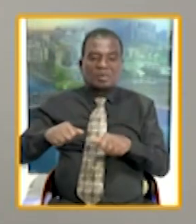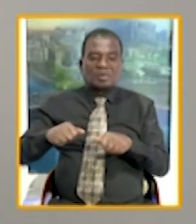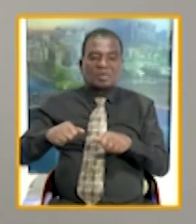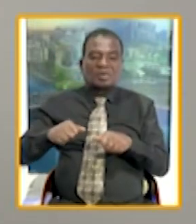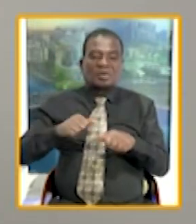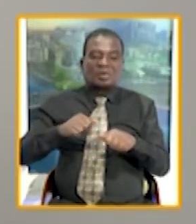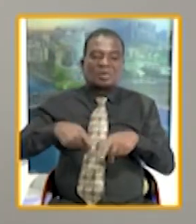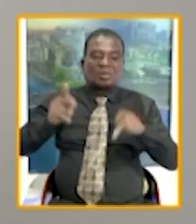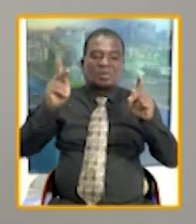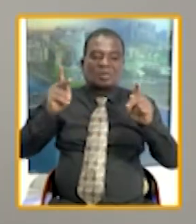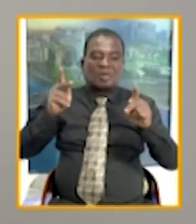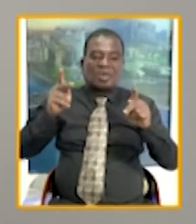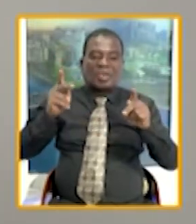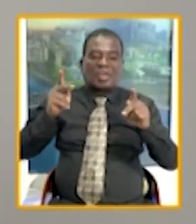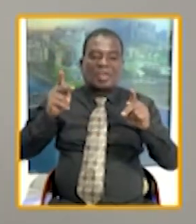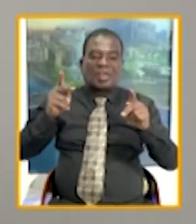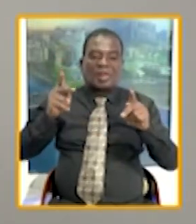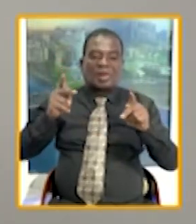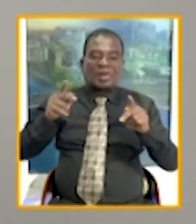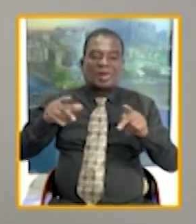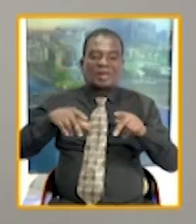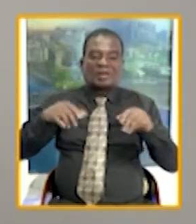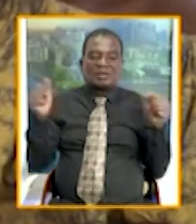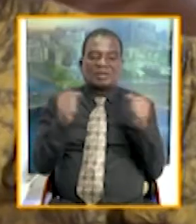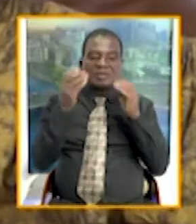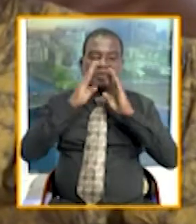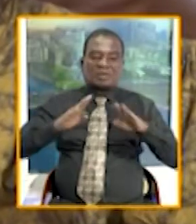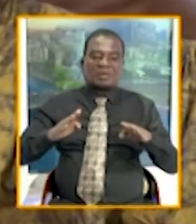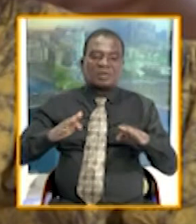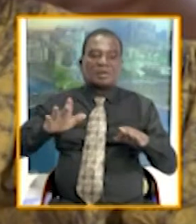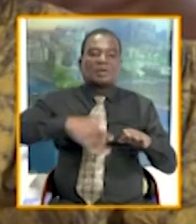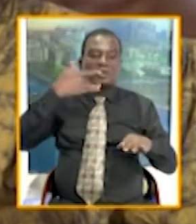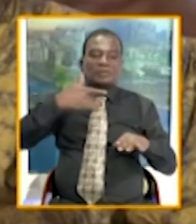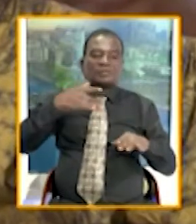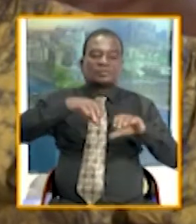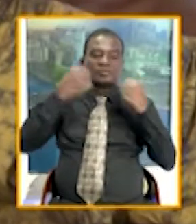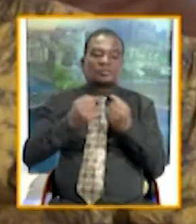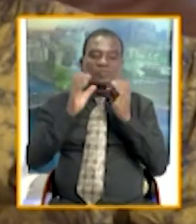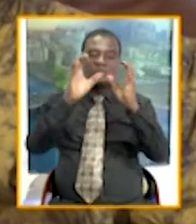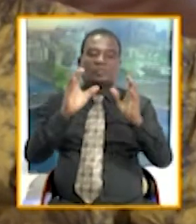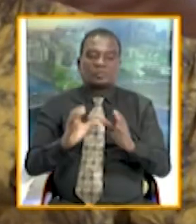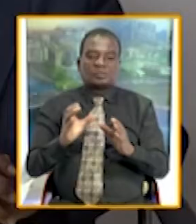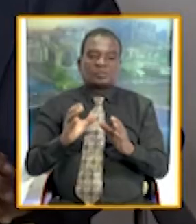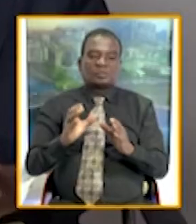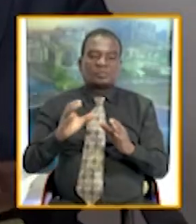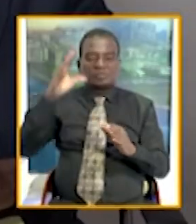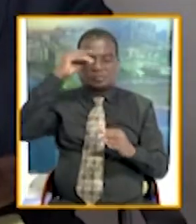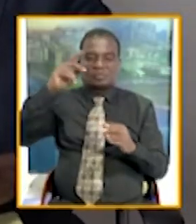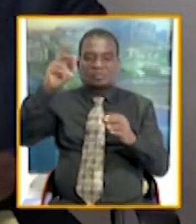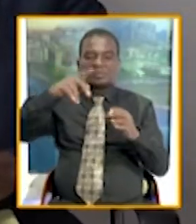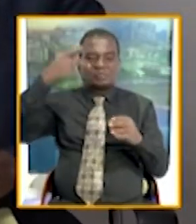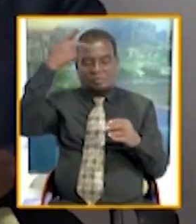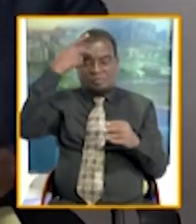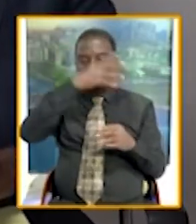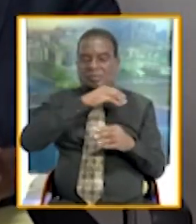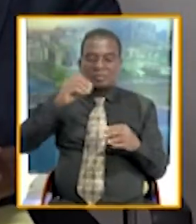puissent permettre d'évoluer dans un climat de paix. Sensibiliser la société civile, les hommes politiques et